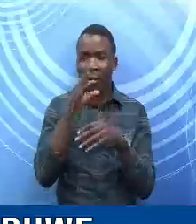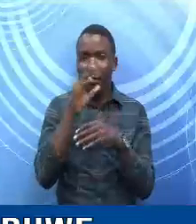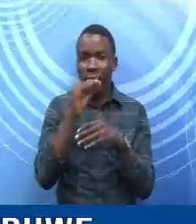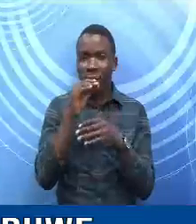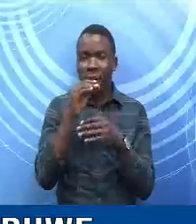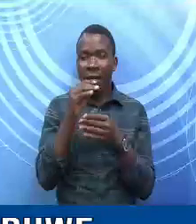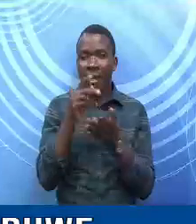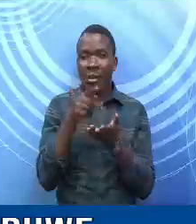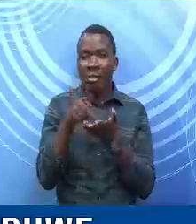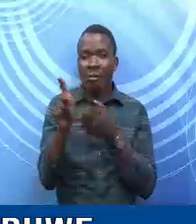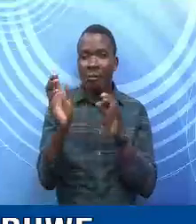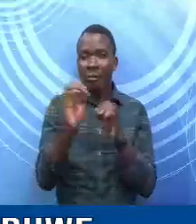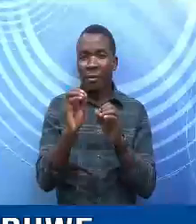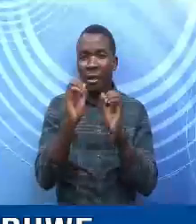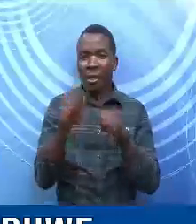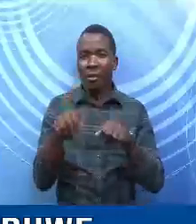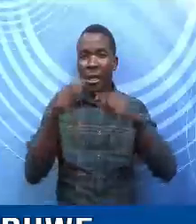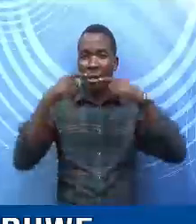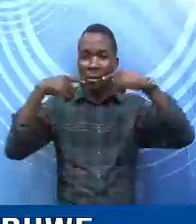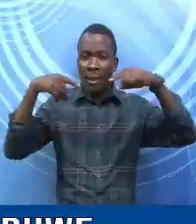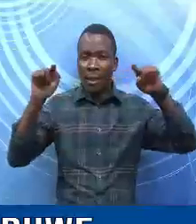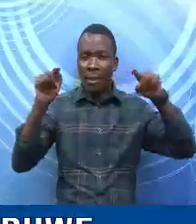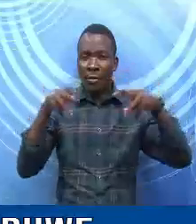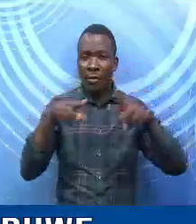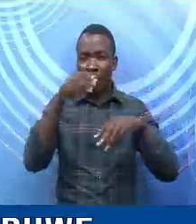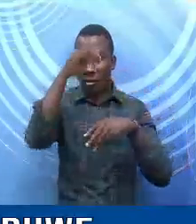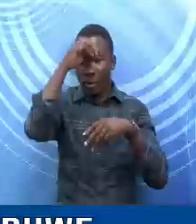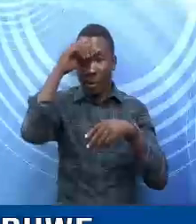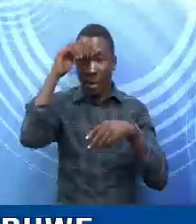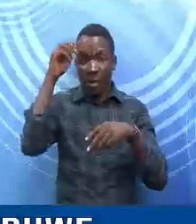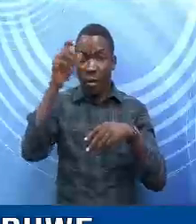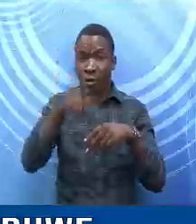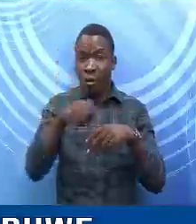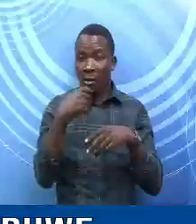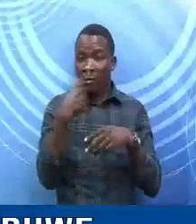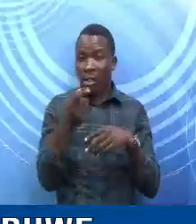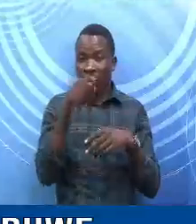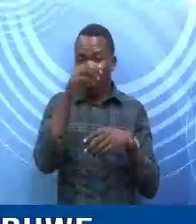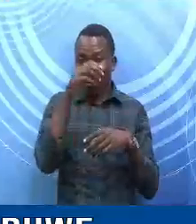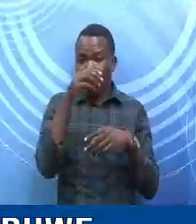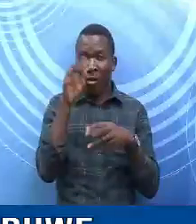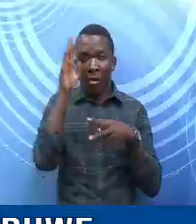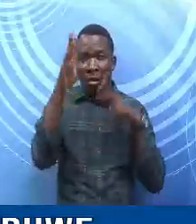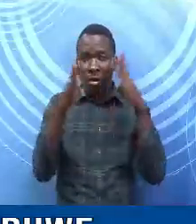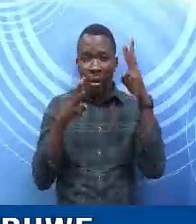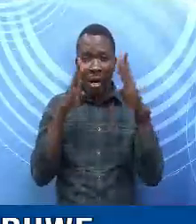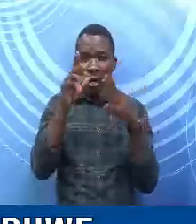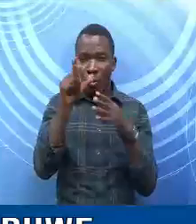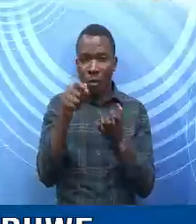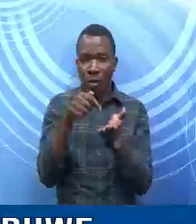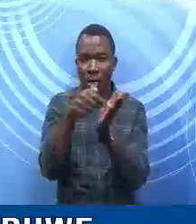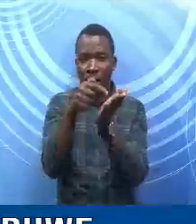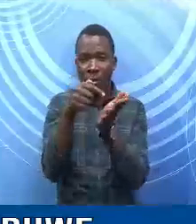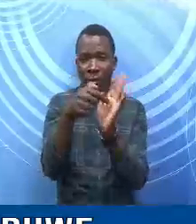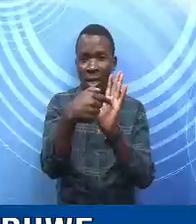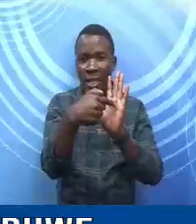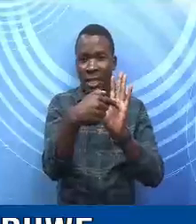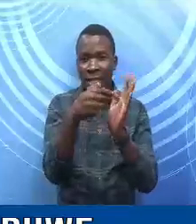bashobora gutangaza. Mu buryo bugoranye uyu wemeye kuduha amajwi yatubwiye ko bahangayikishwa n'uko ugaragaje ikibazo cy'uko badahembwa mu